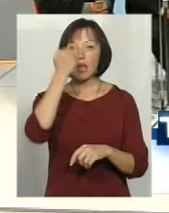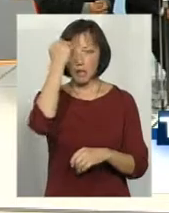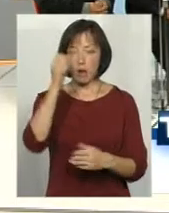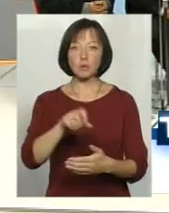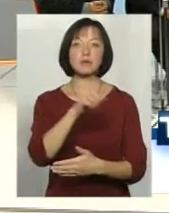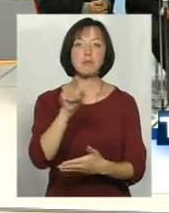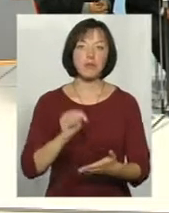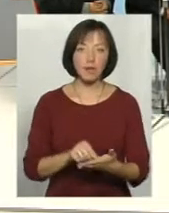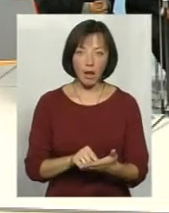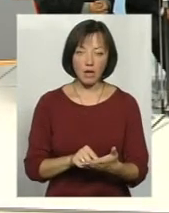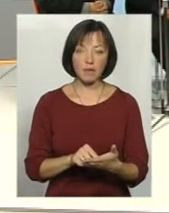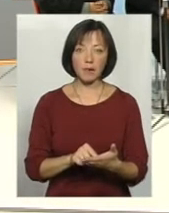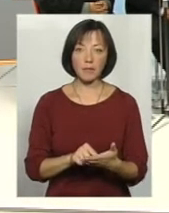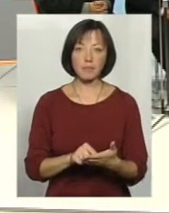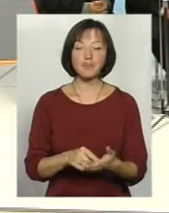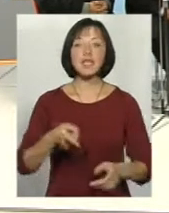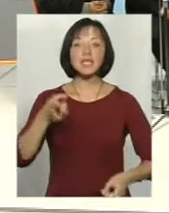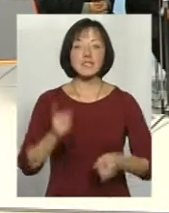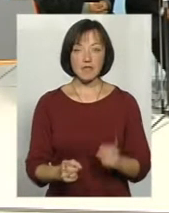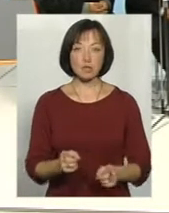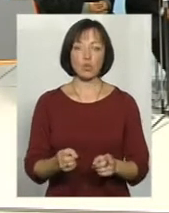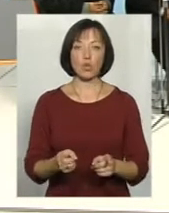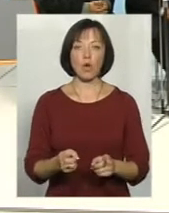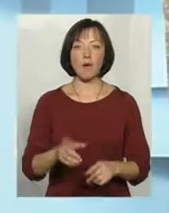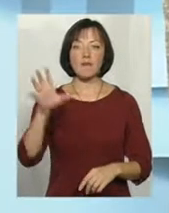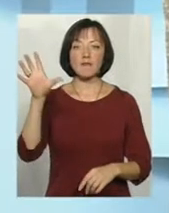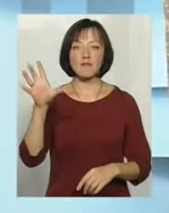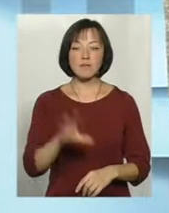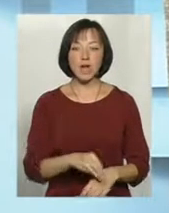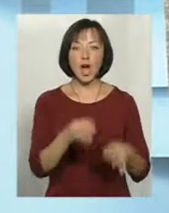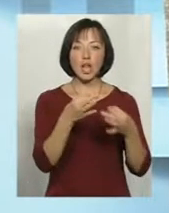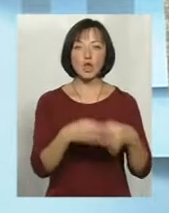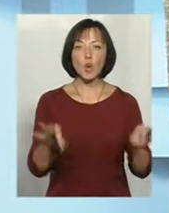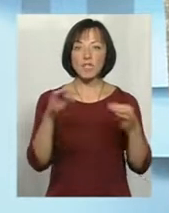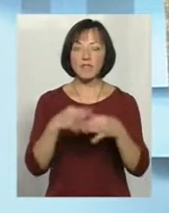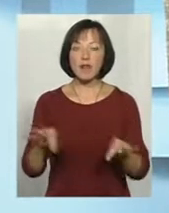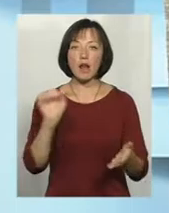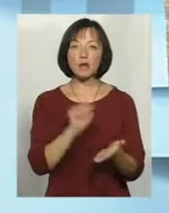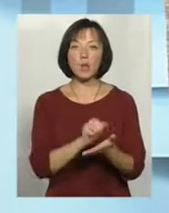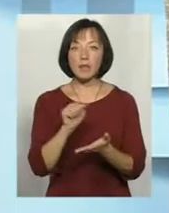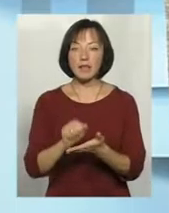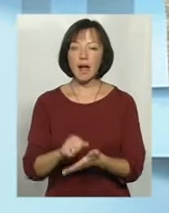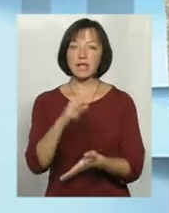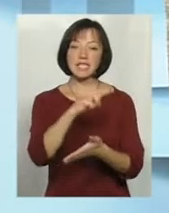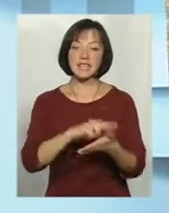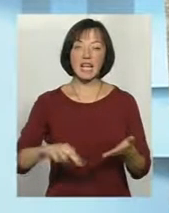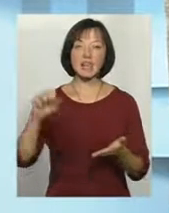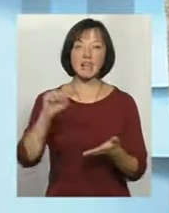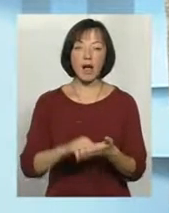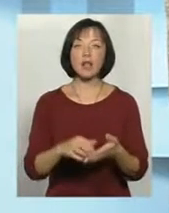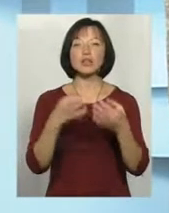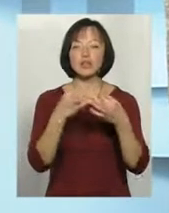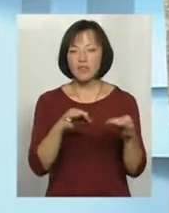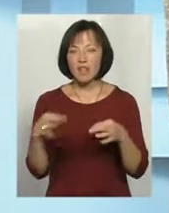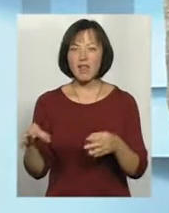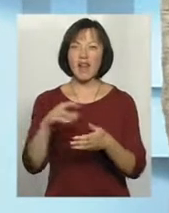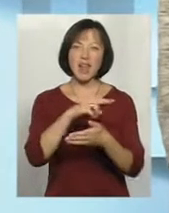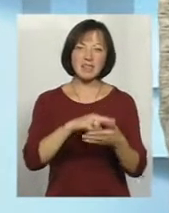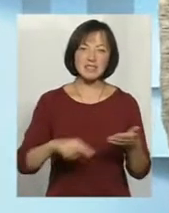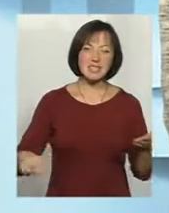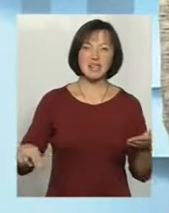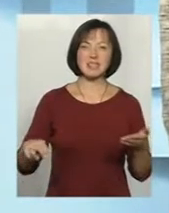запитання. Звісно, уся дозвільна документація, сертифікати, дозвола,